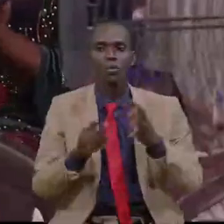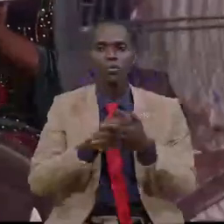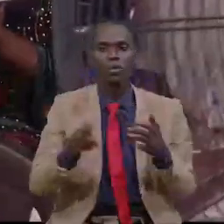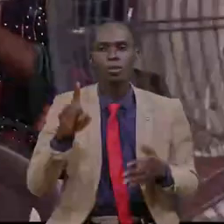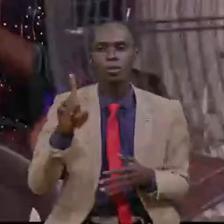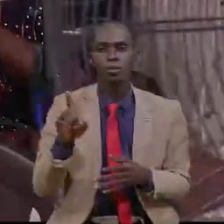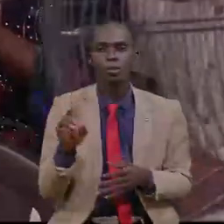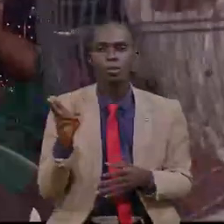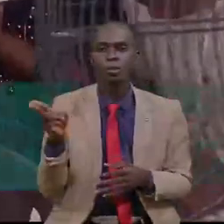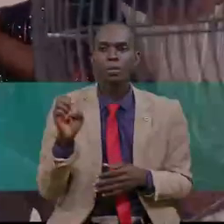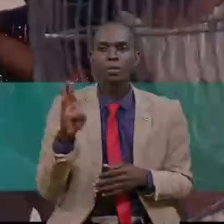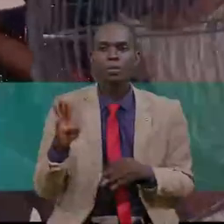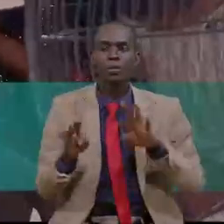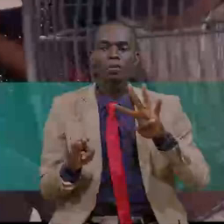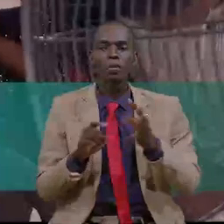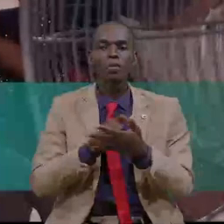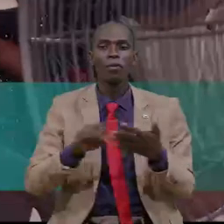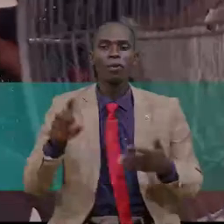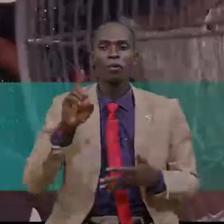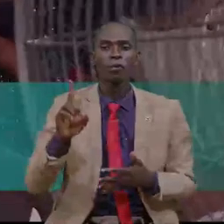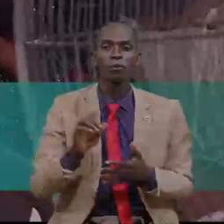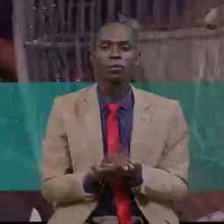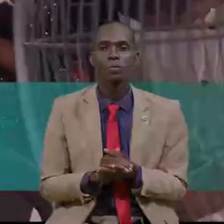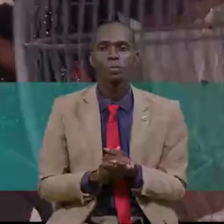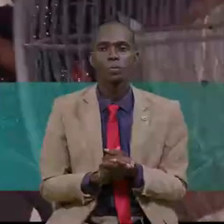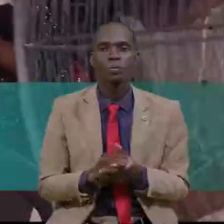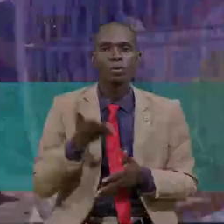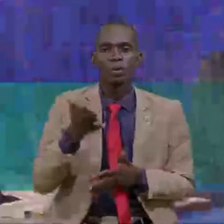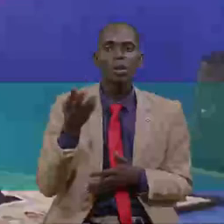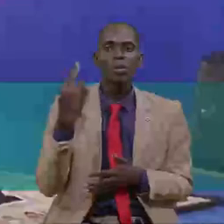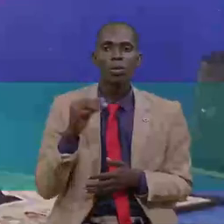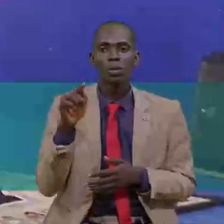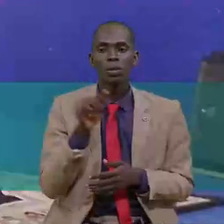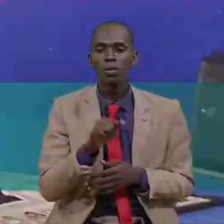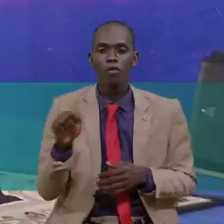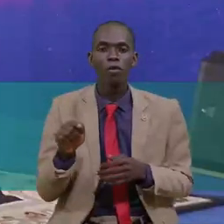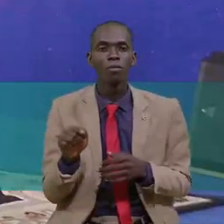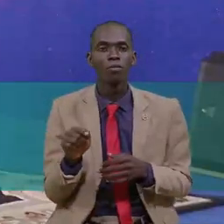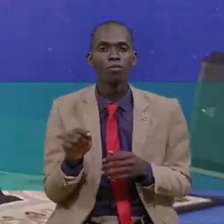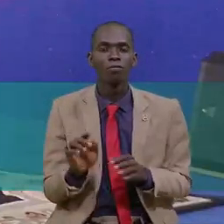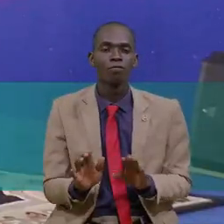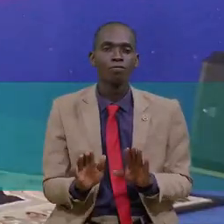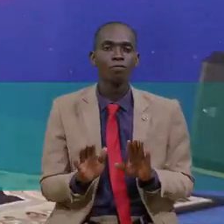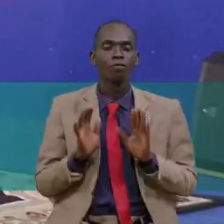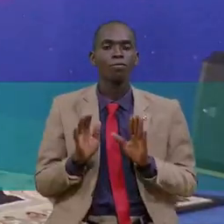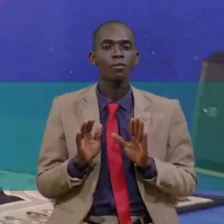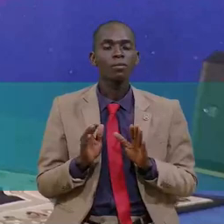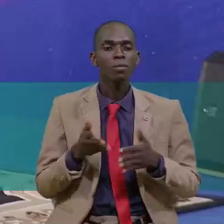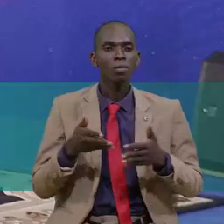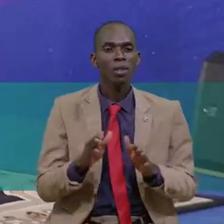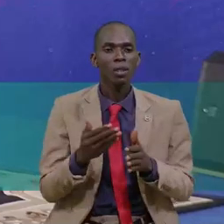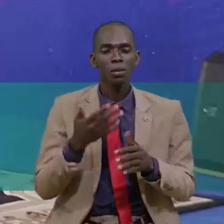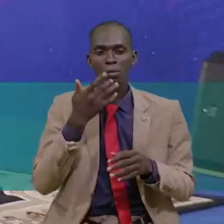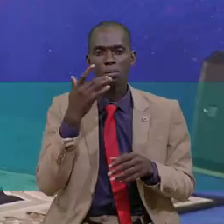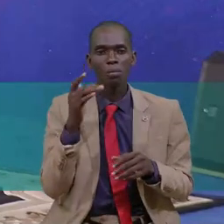verset 1. Hébreux 4, verset 1. Craignons donc, tandis que la promesse d'entrer